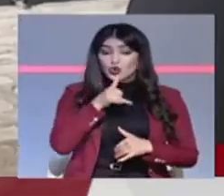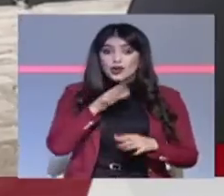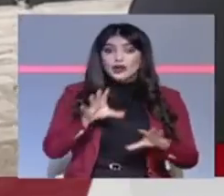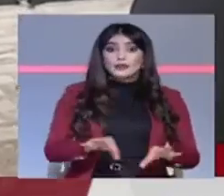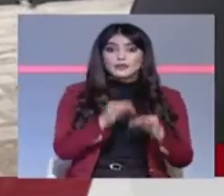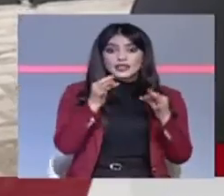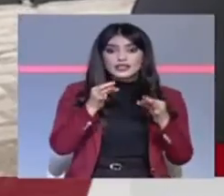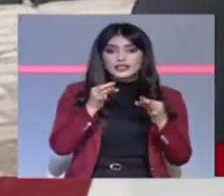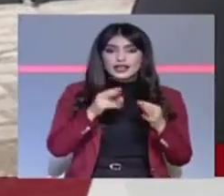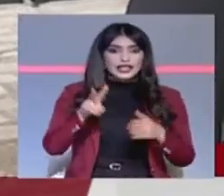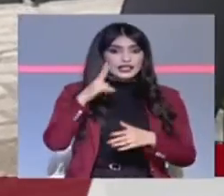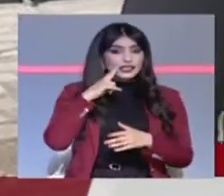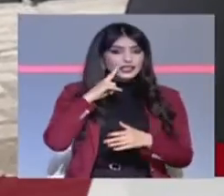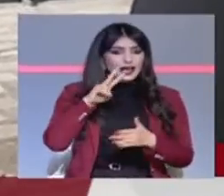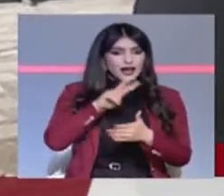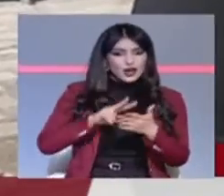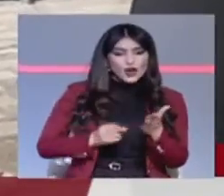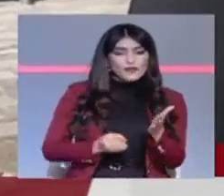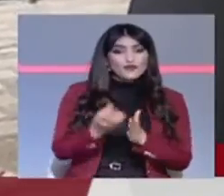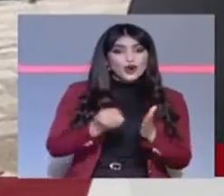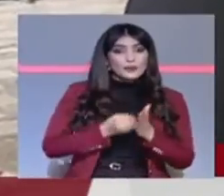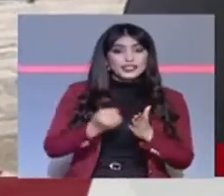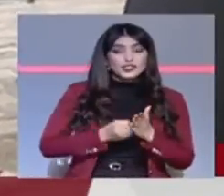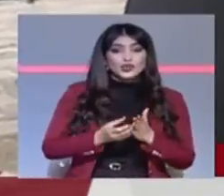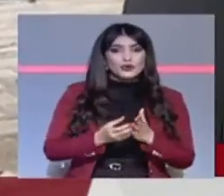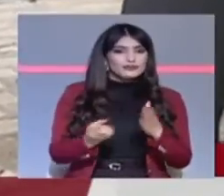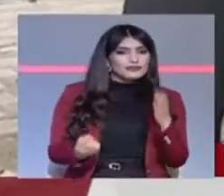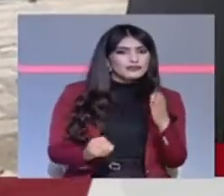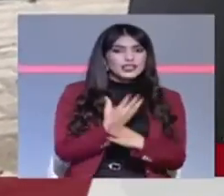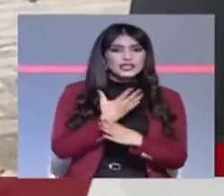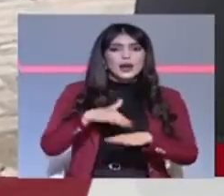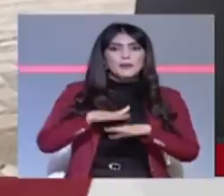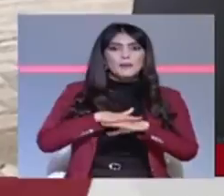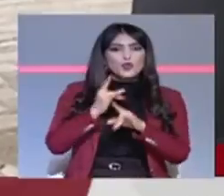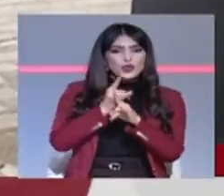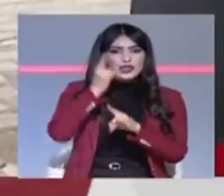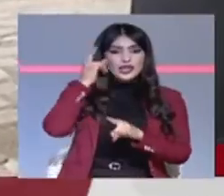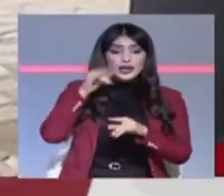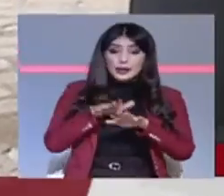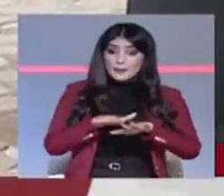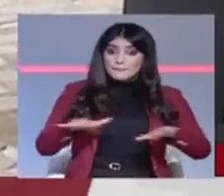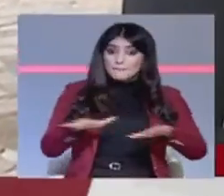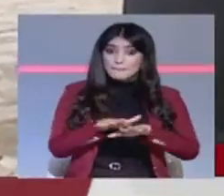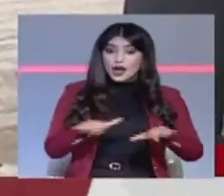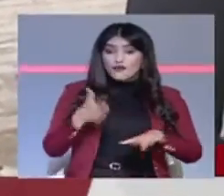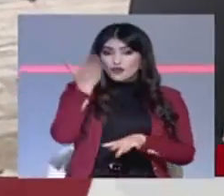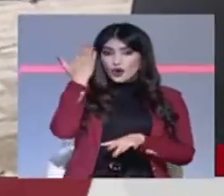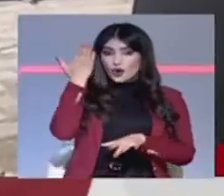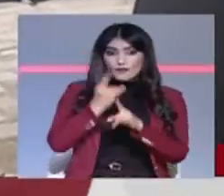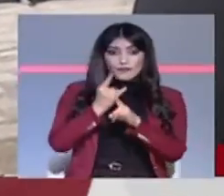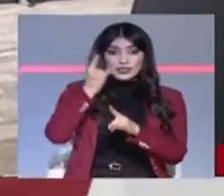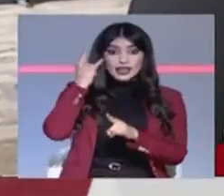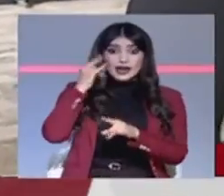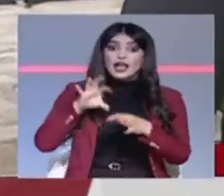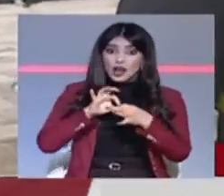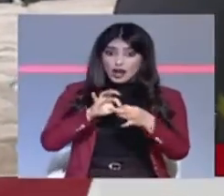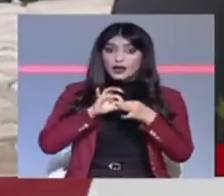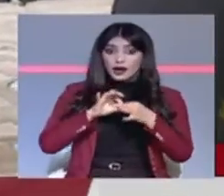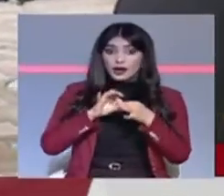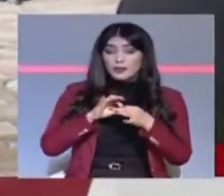قراءه جديده فيما يخص فيما يتعلق بالتاريخ البحري يعني يتعلق بال ملاح القادمه المتعلقه ب ال